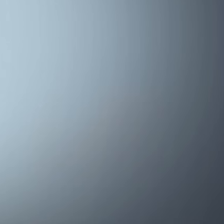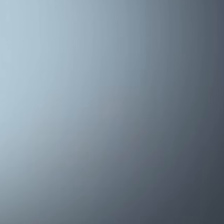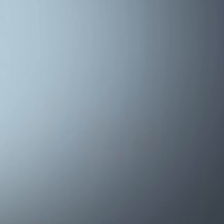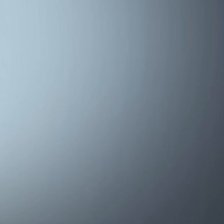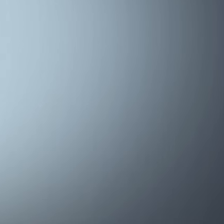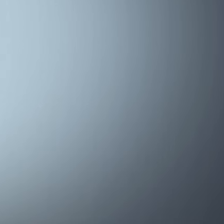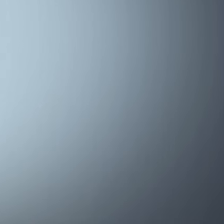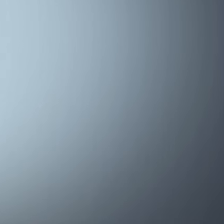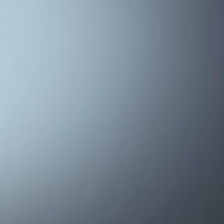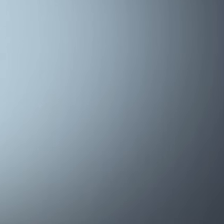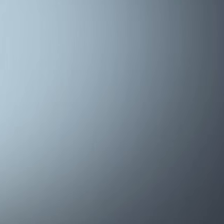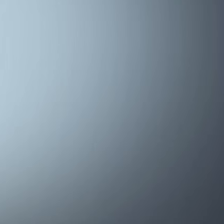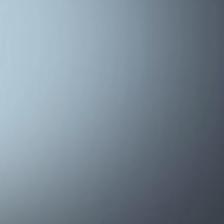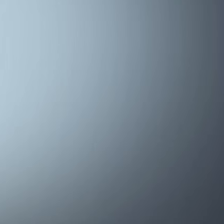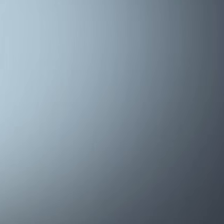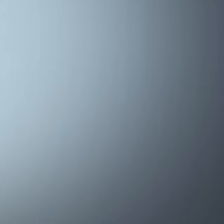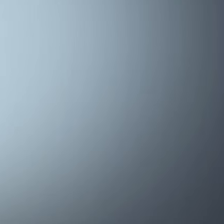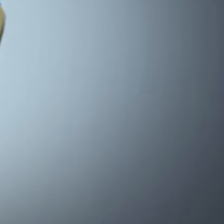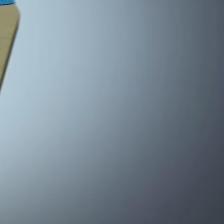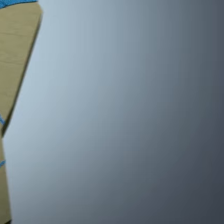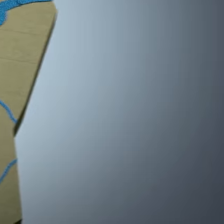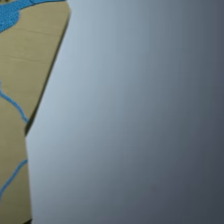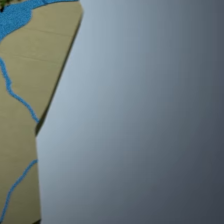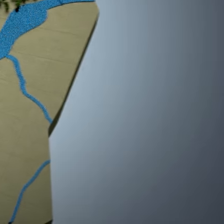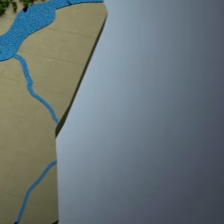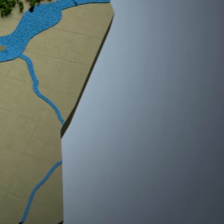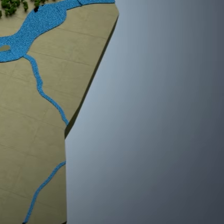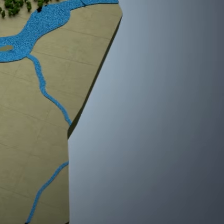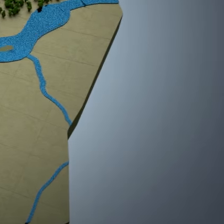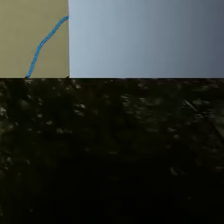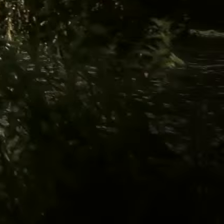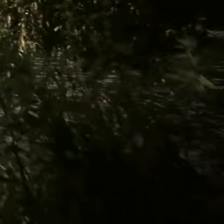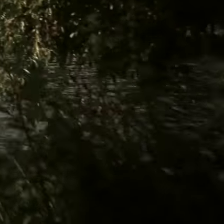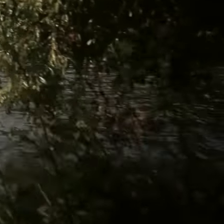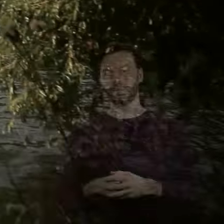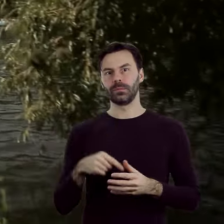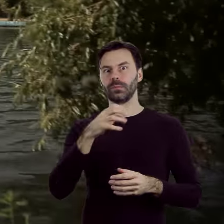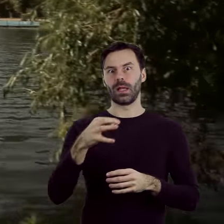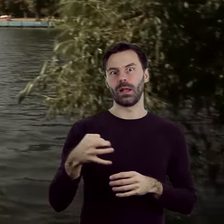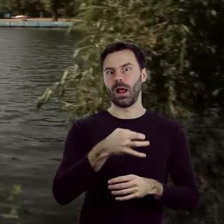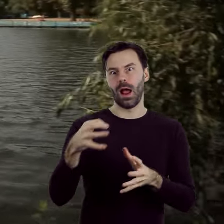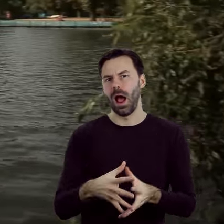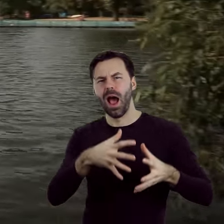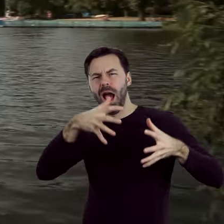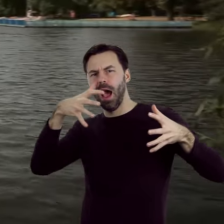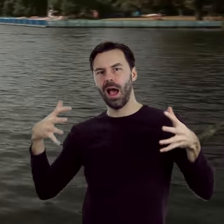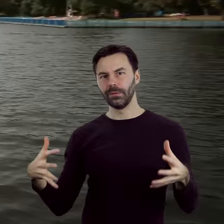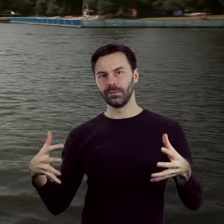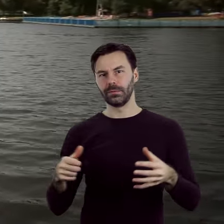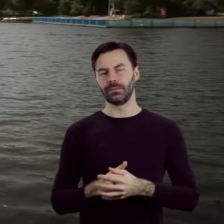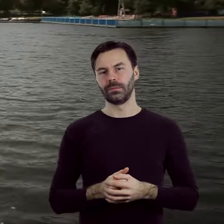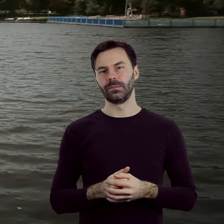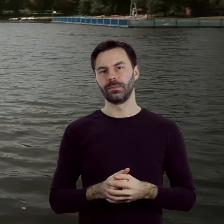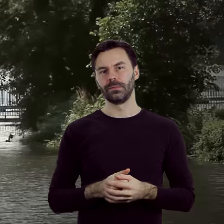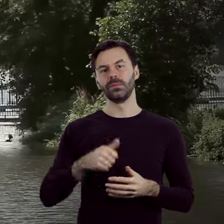wkrótce opuszcza południowe granice miasta, po czym wraca już w części południowo-zachodniej, i to w wielkim